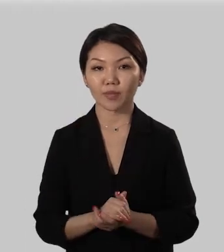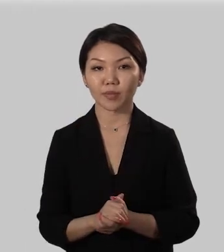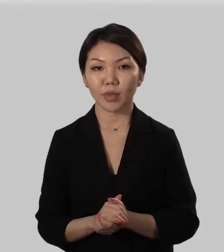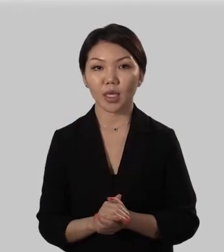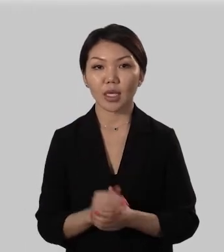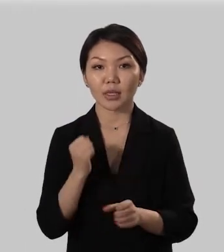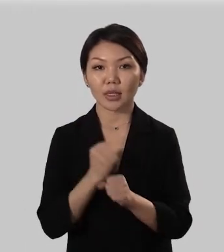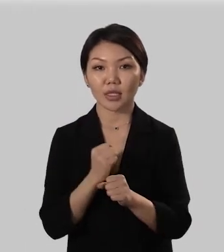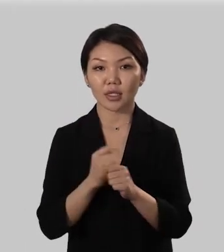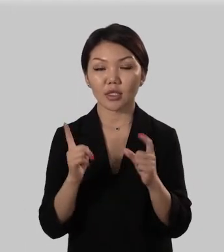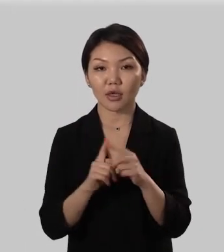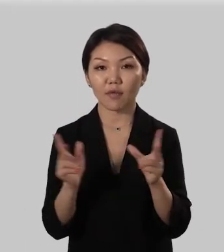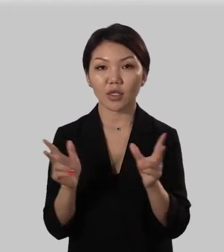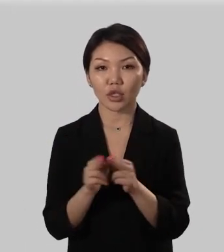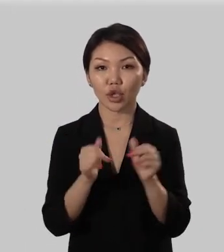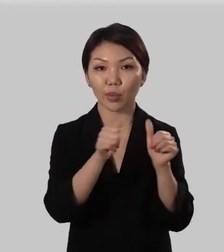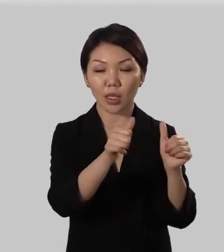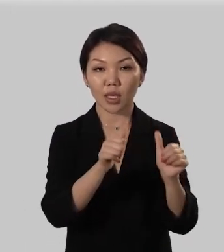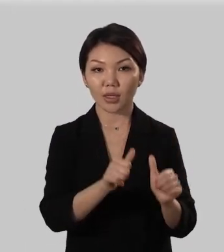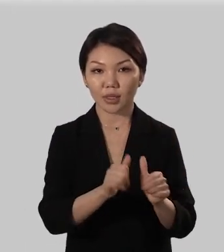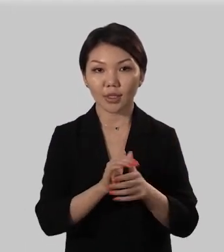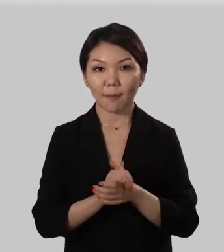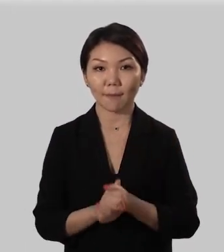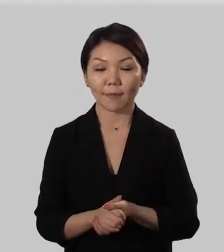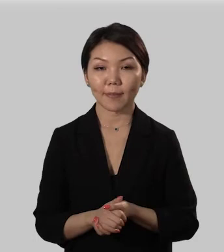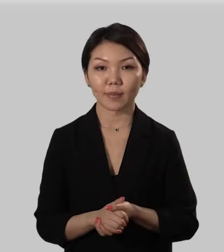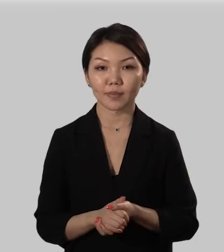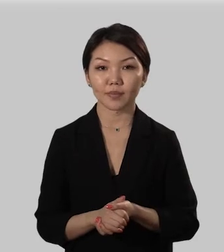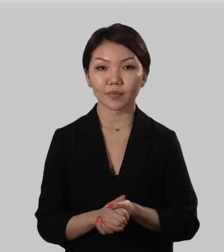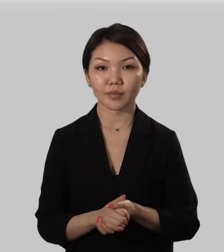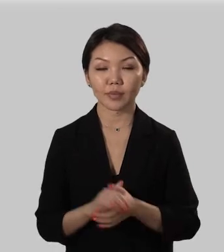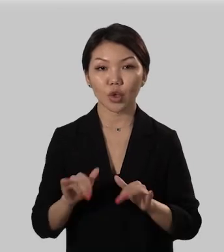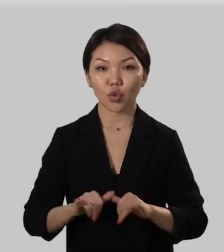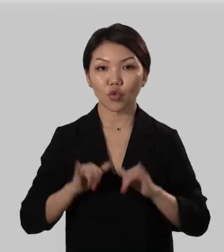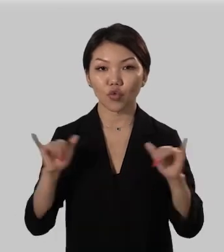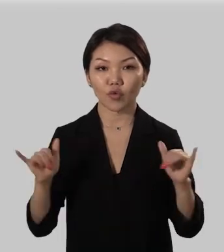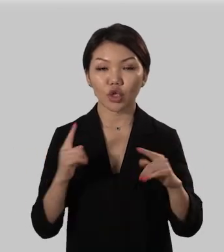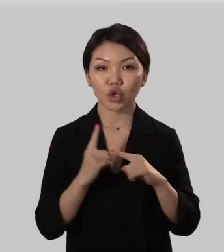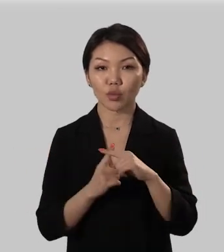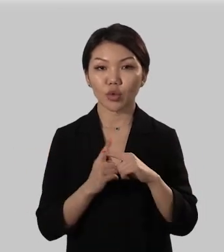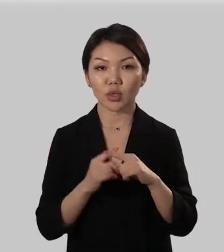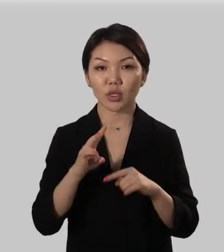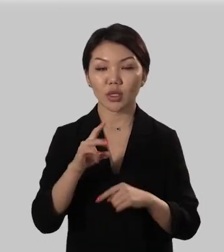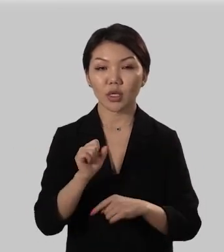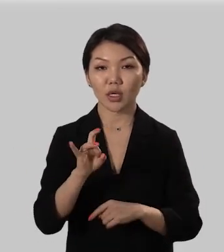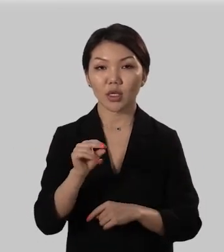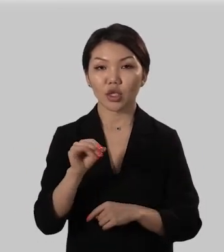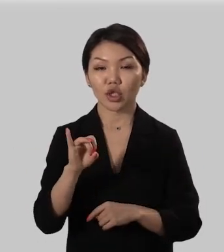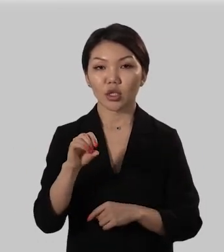составьте словосочетания по картинкам увеличить плюс наречия